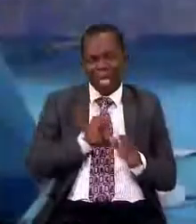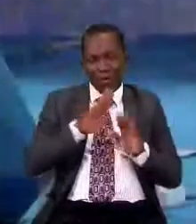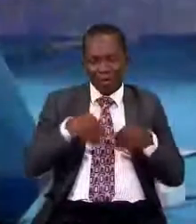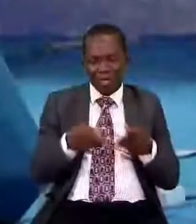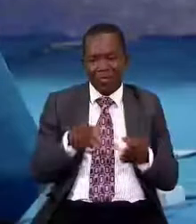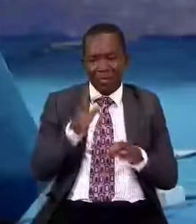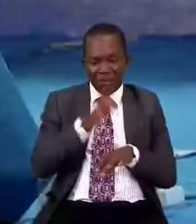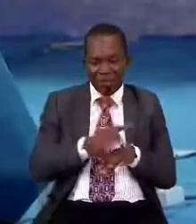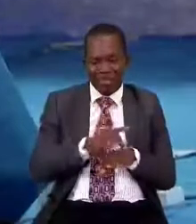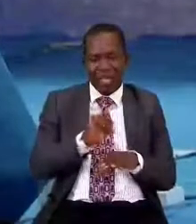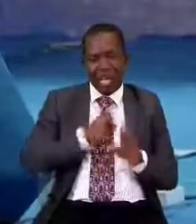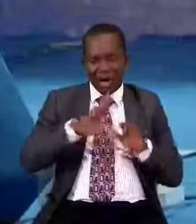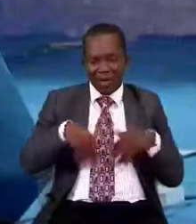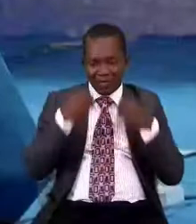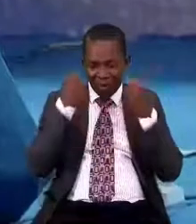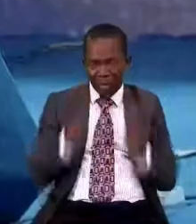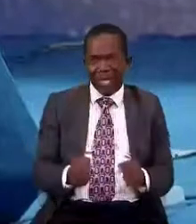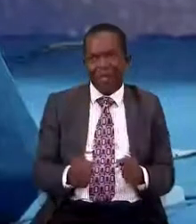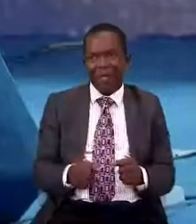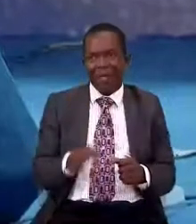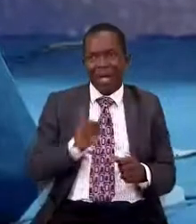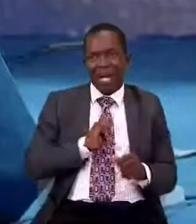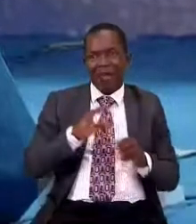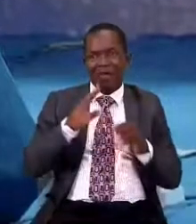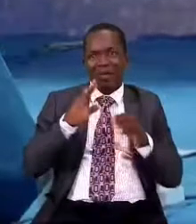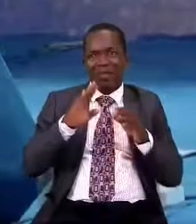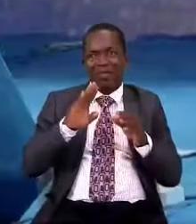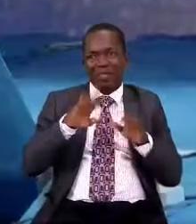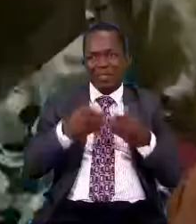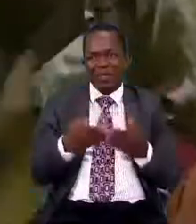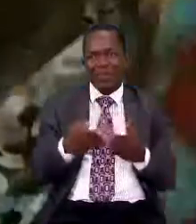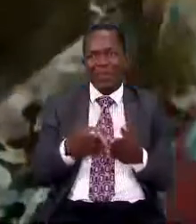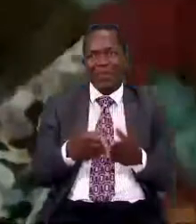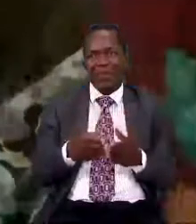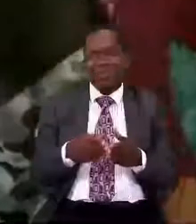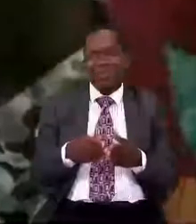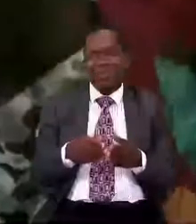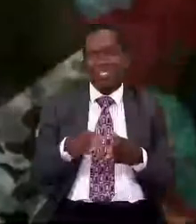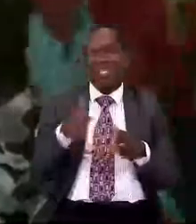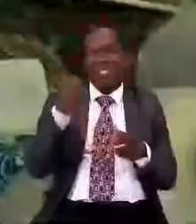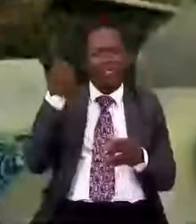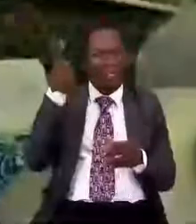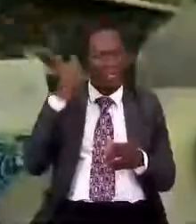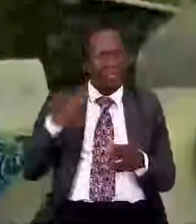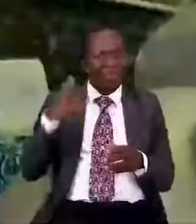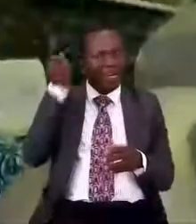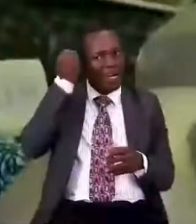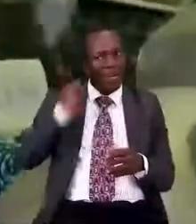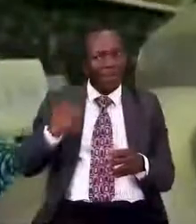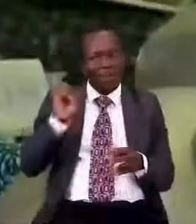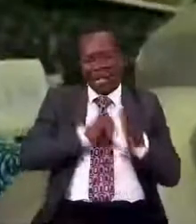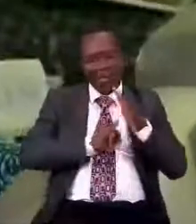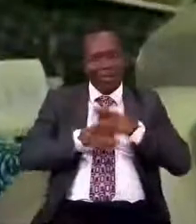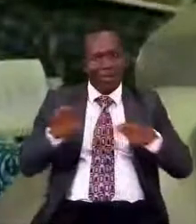force. Et dit que je n'ai ni argent ni or. Vous aurez quelque chose ce soir, quelque chose de